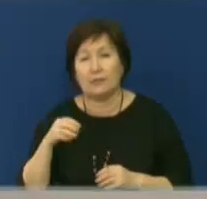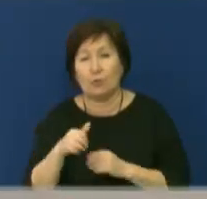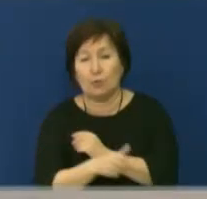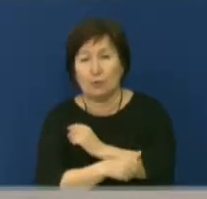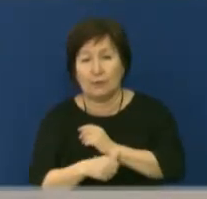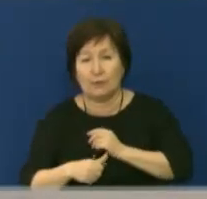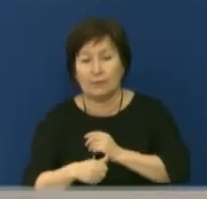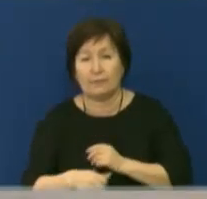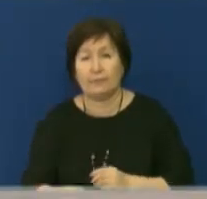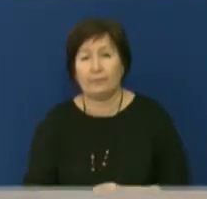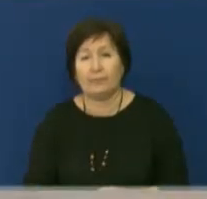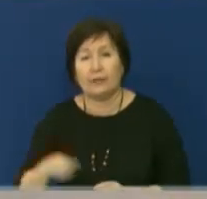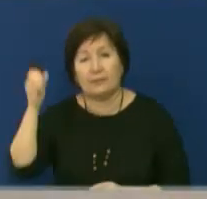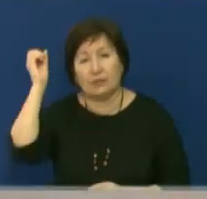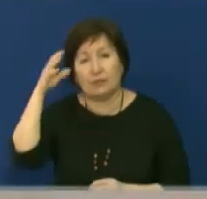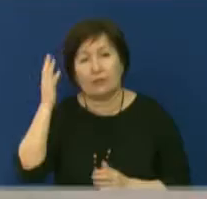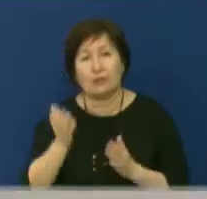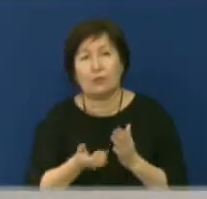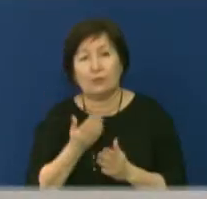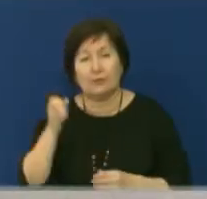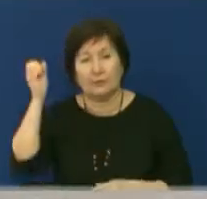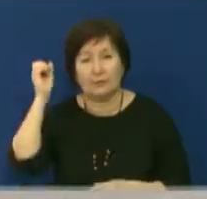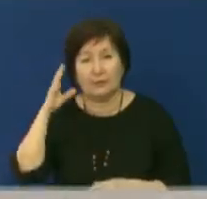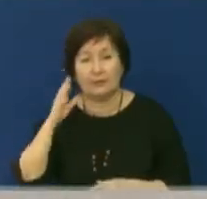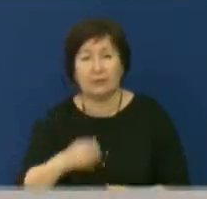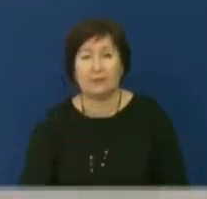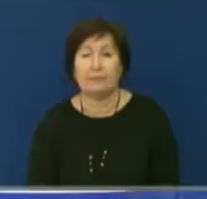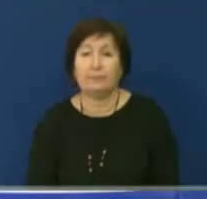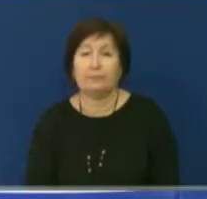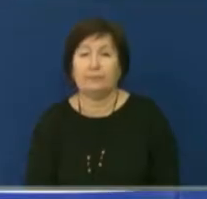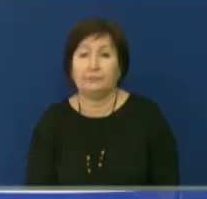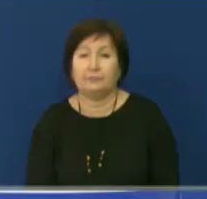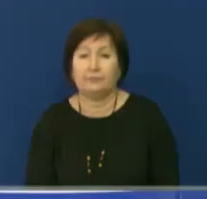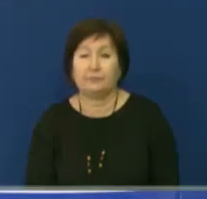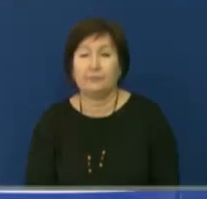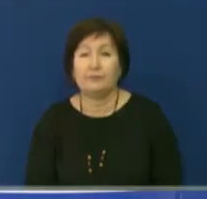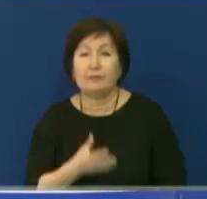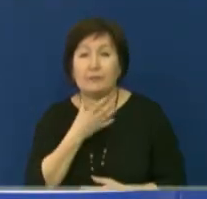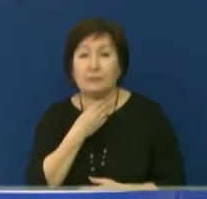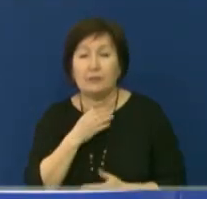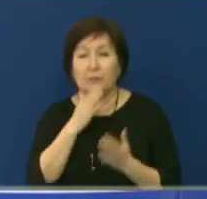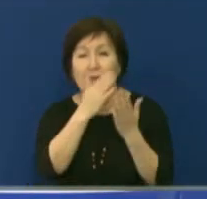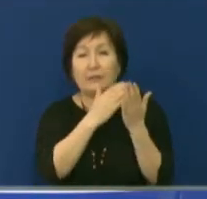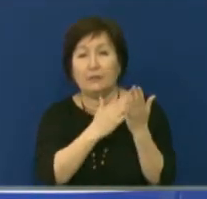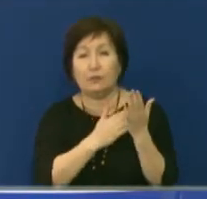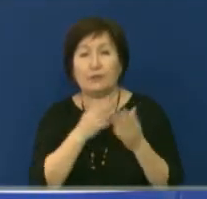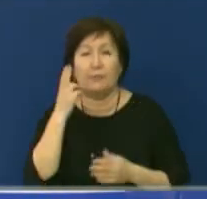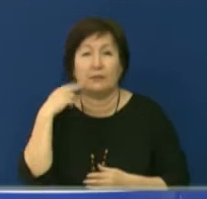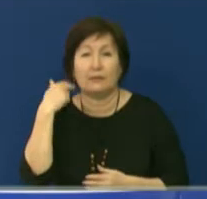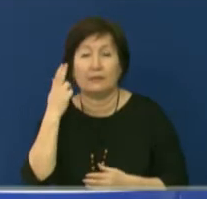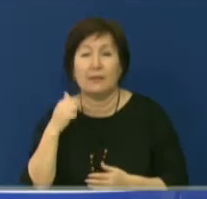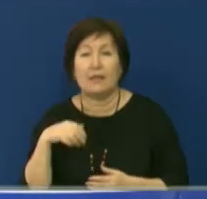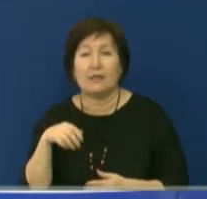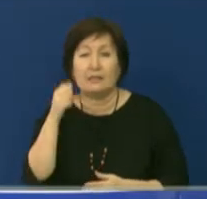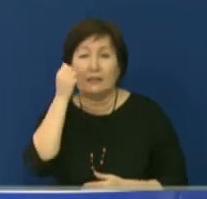Семей. Талшын Шакыртхана, Яулом Бахыт-Кызы, Кайрат Кужахметов, телеканал «Семей». В Семее планируется покраска старых домов. В